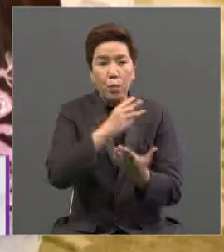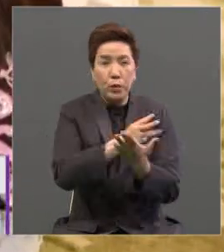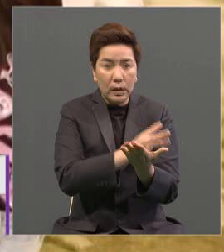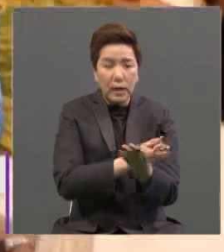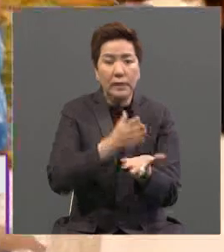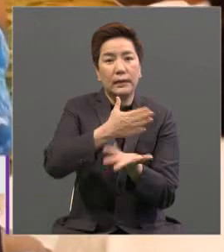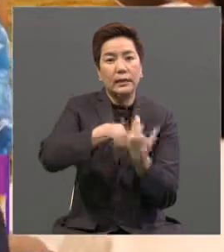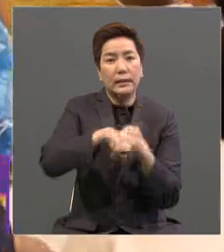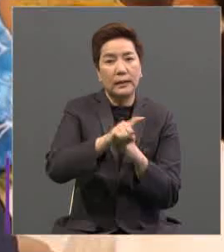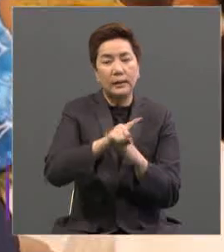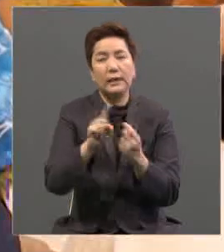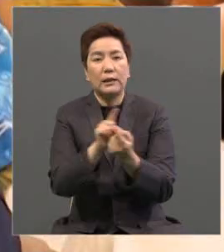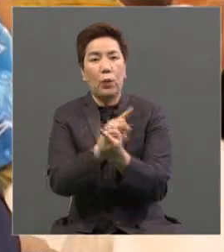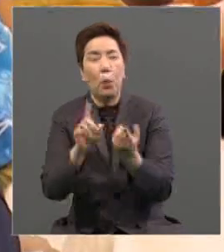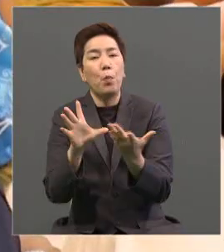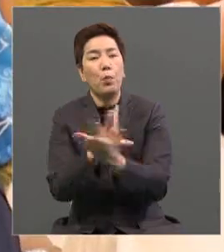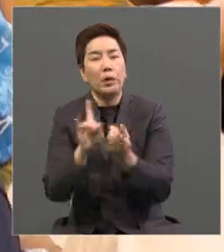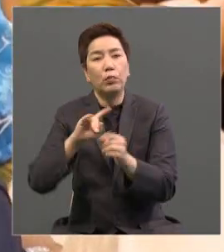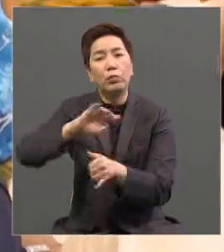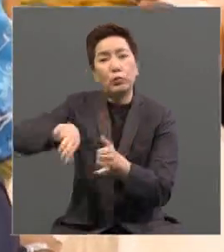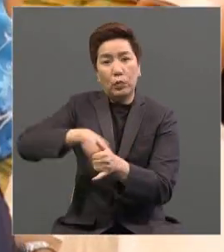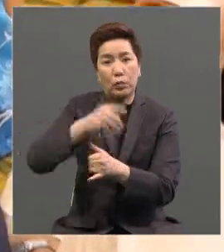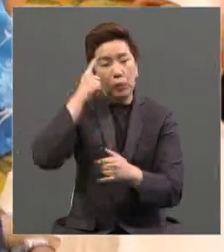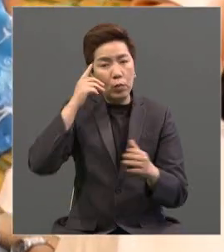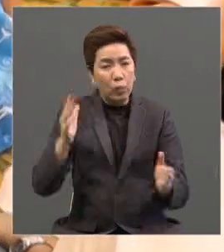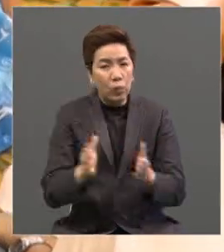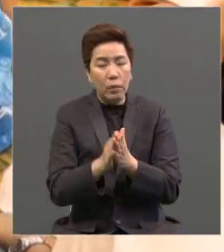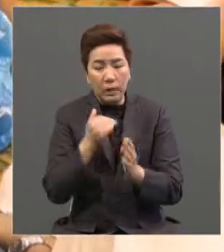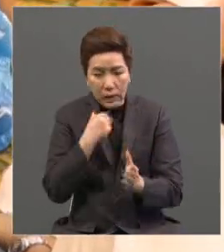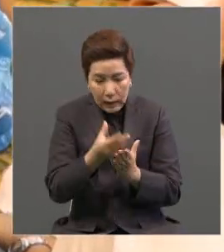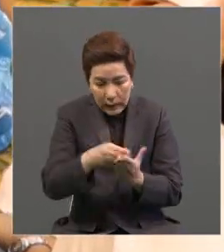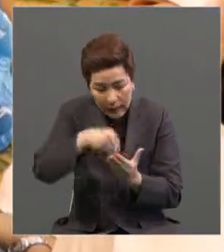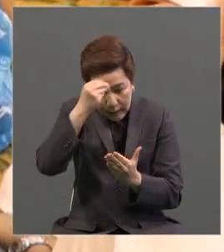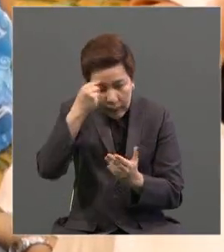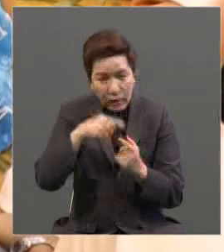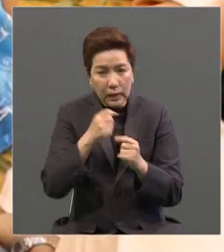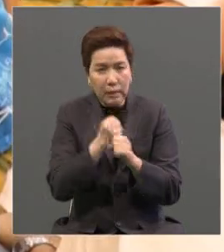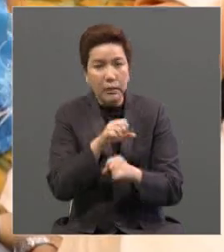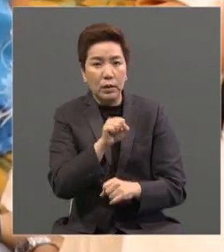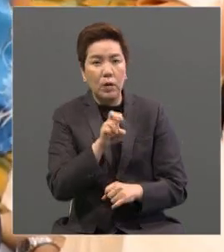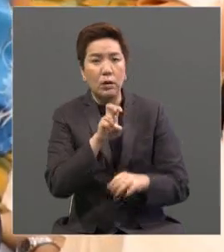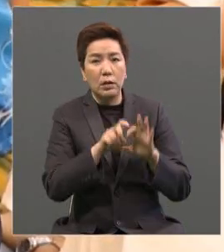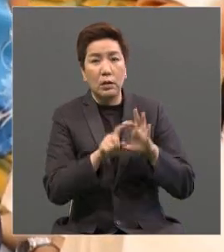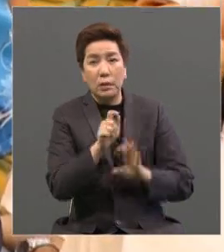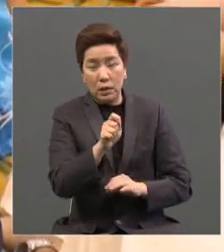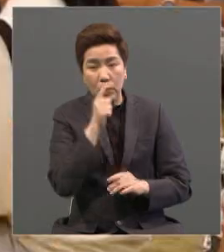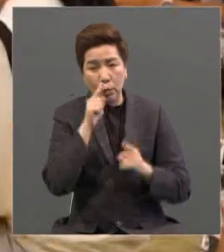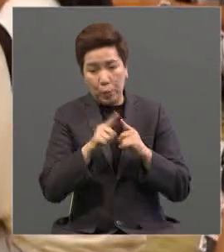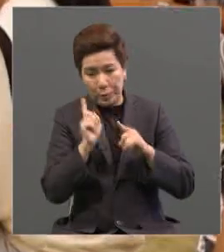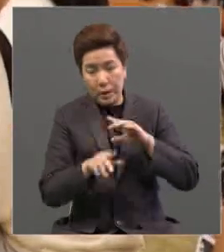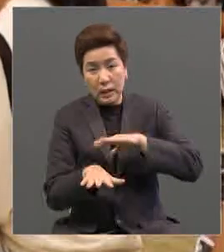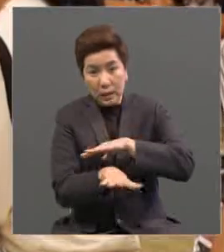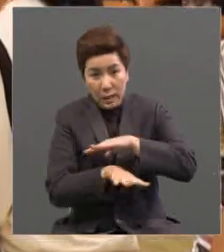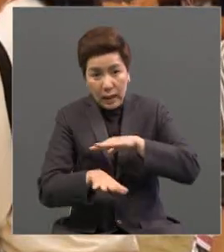ทั้งด้านเศรษฐกิจสังคมวัฒนธรรมและสิ่งแวดล้อมรวมถึงการเรียนรู้การผลิตสื่ออย่างสร้างสรรค์โดยเฉพาะพื้นฐาน